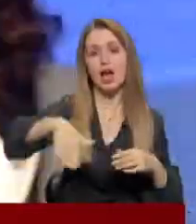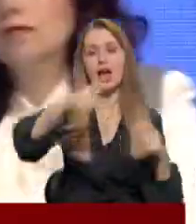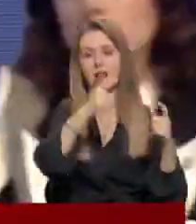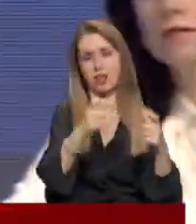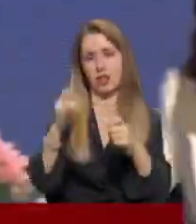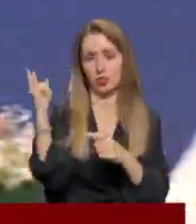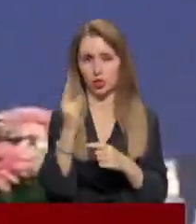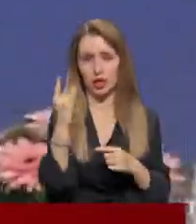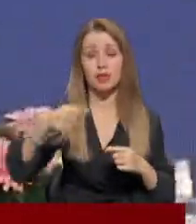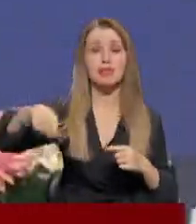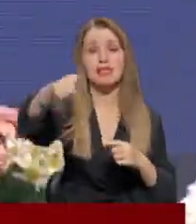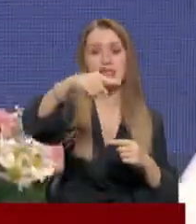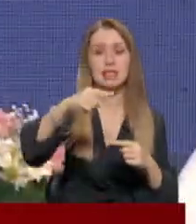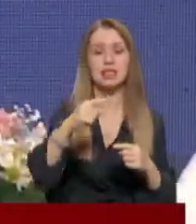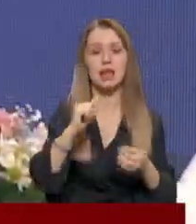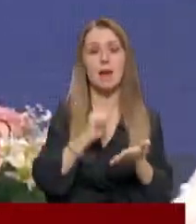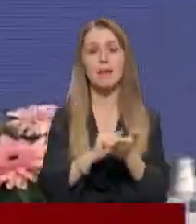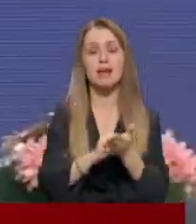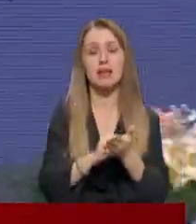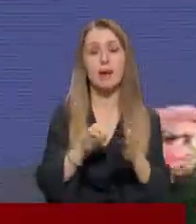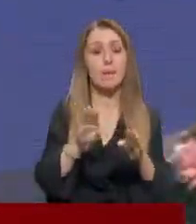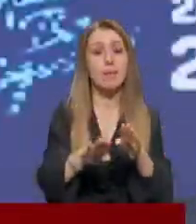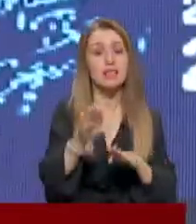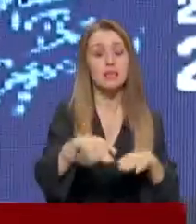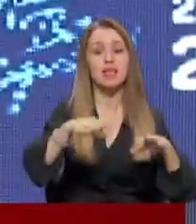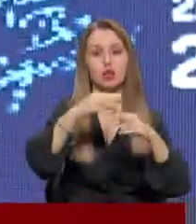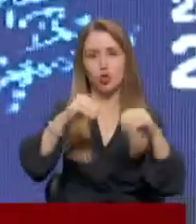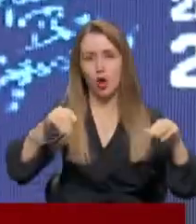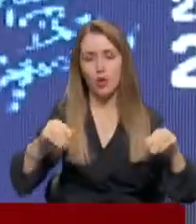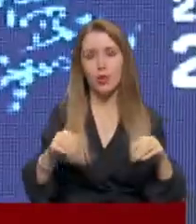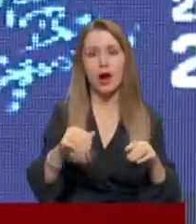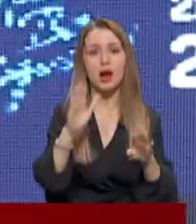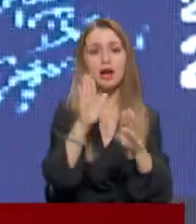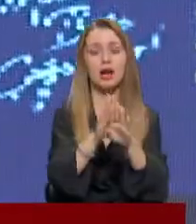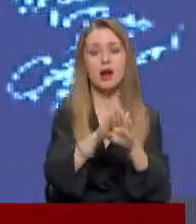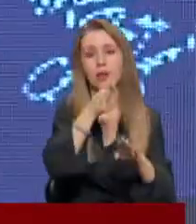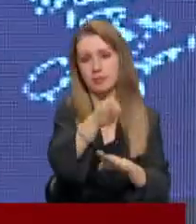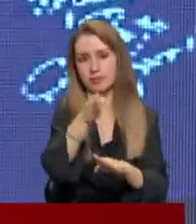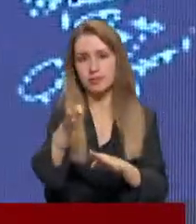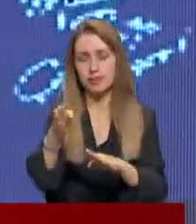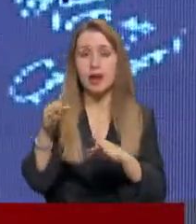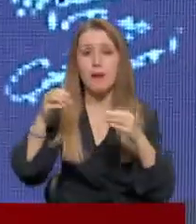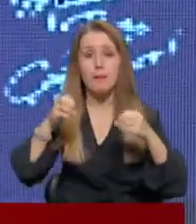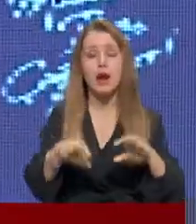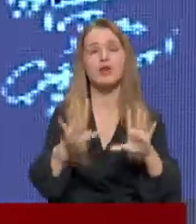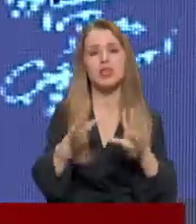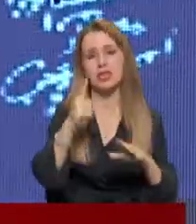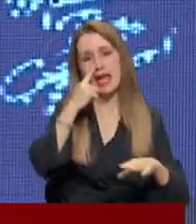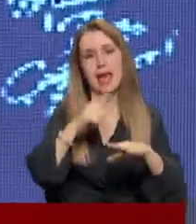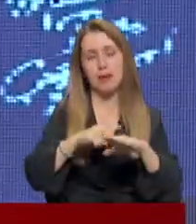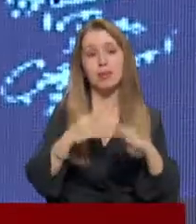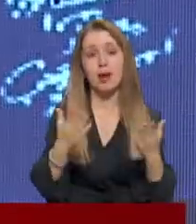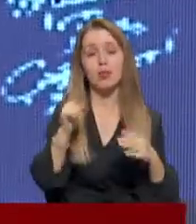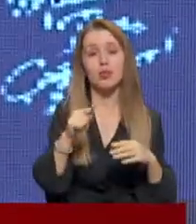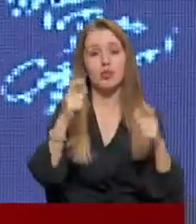dolaştım. Sizin de basılmadık toprak, çalmadık kapı bırakmayacağınıza eminim